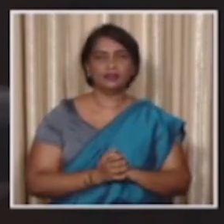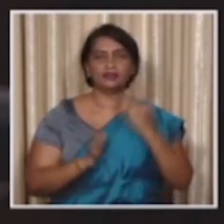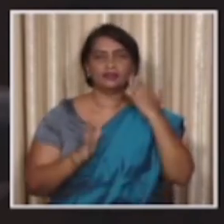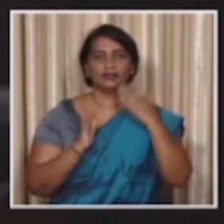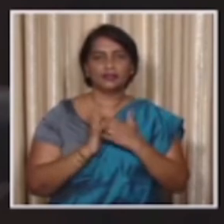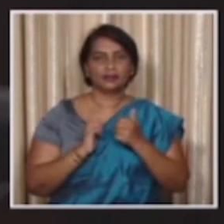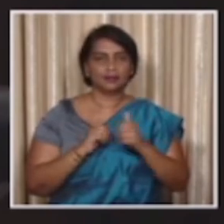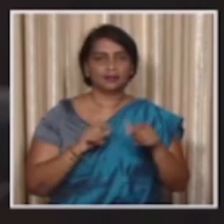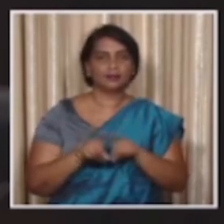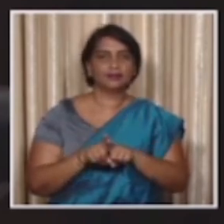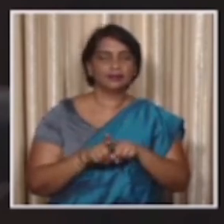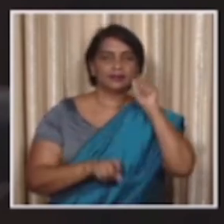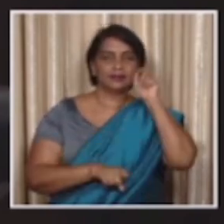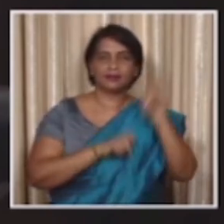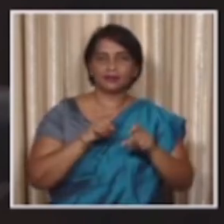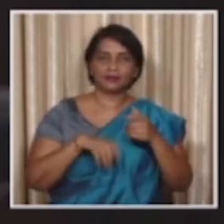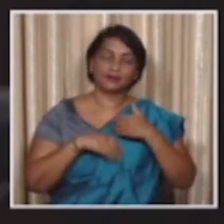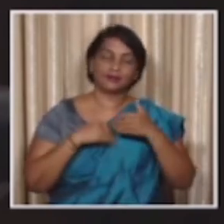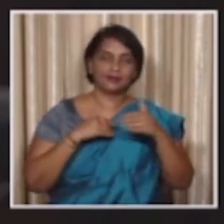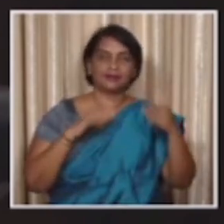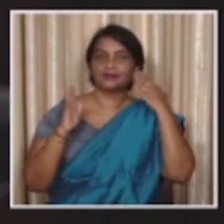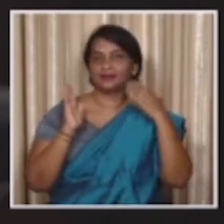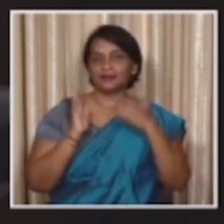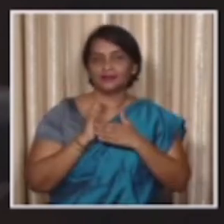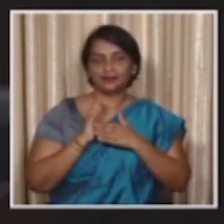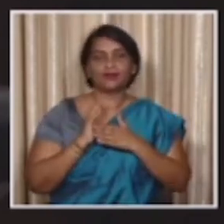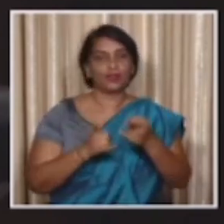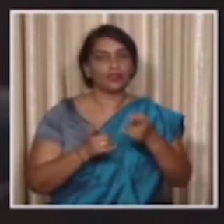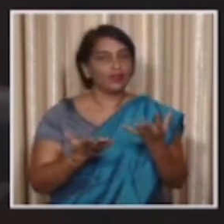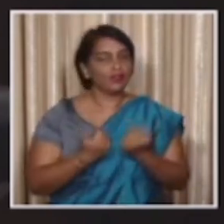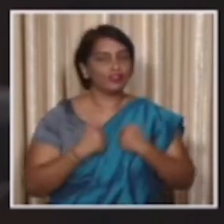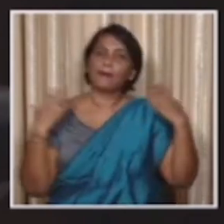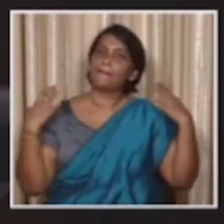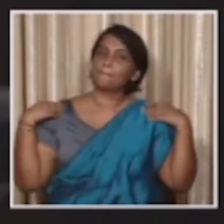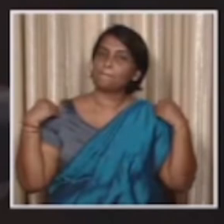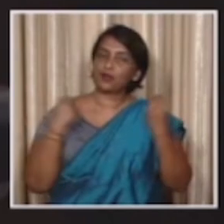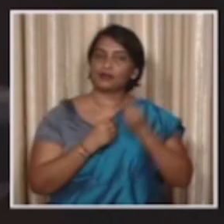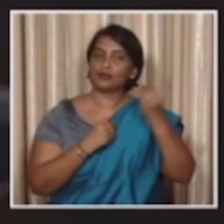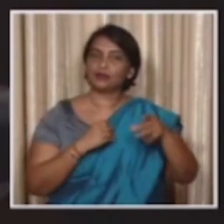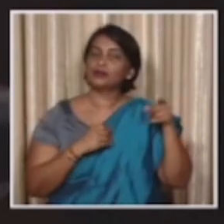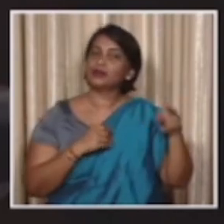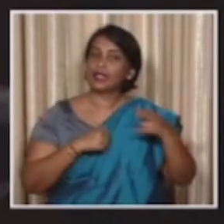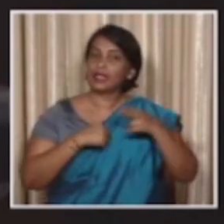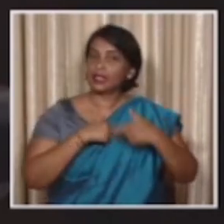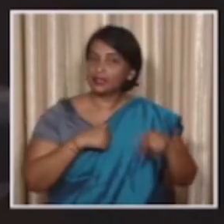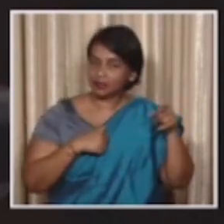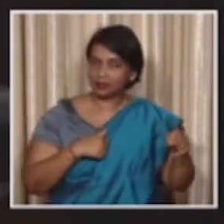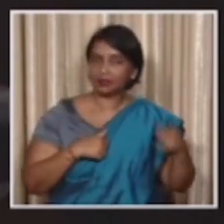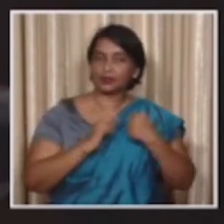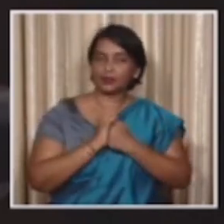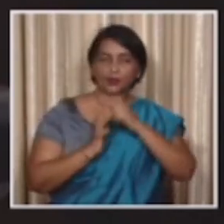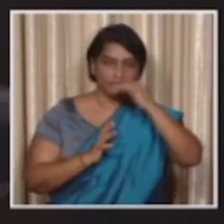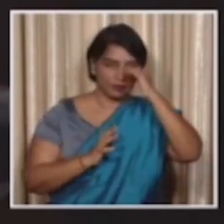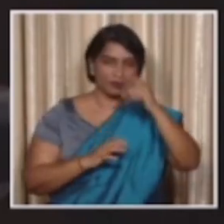ප්‍රොසීඩියකට අදාළ නිලධාරීන් ප්‍රමාණයවත් වැඩි කරලා ඒ අයට අවශ්‍ය කරන පහසුකම් ටික ලබා දෙන්න. මොකද ඒකට හේතුව තමයි ගරු